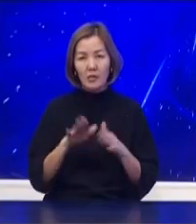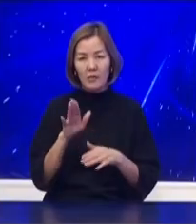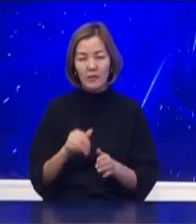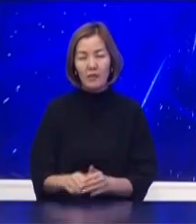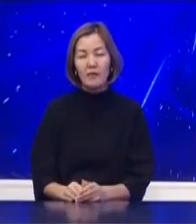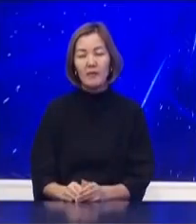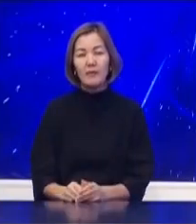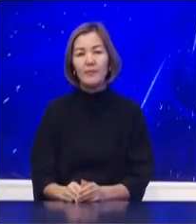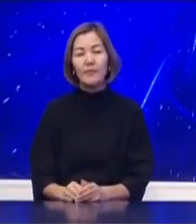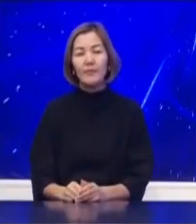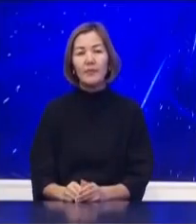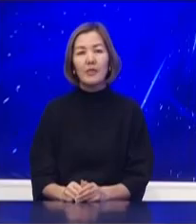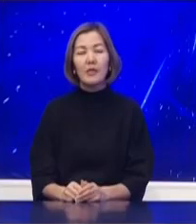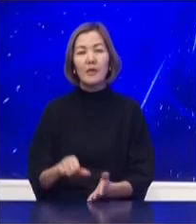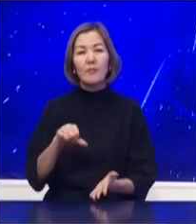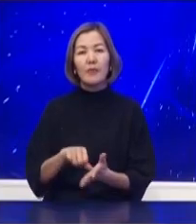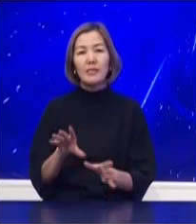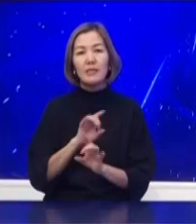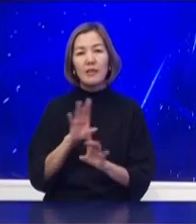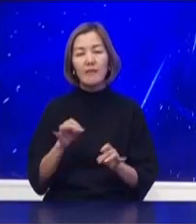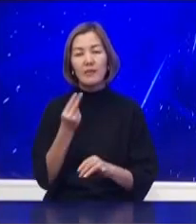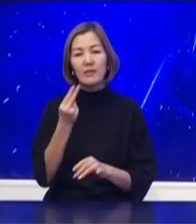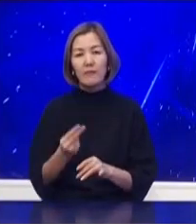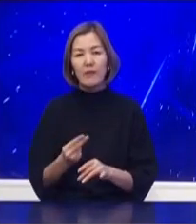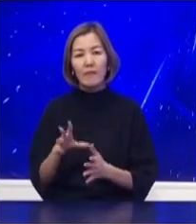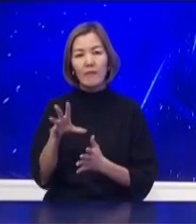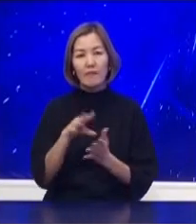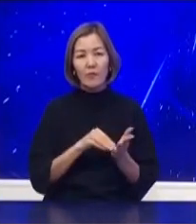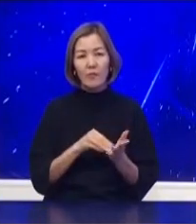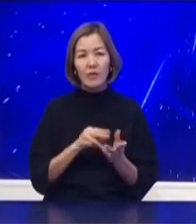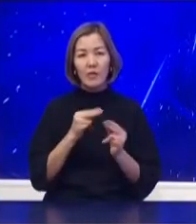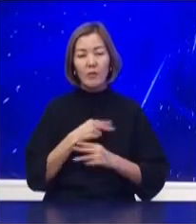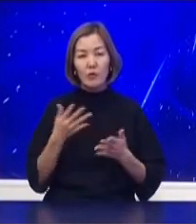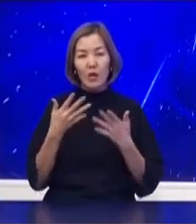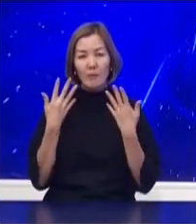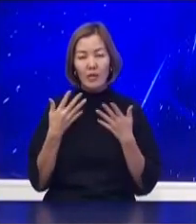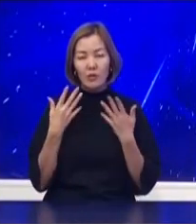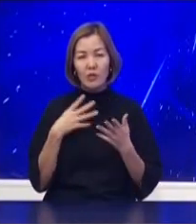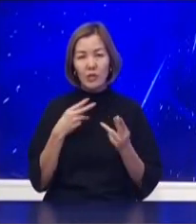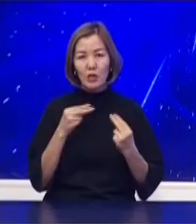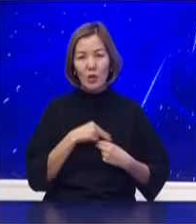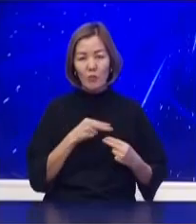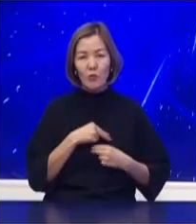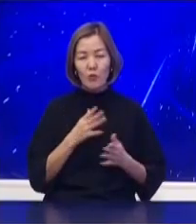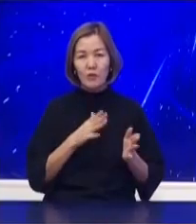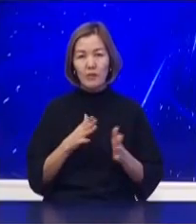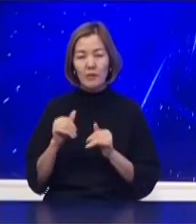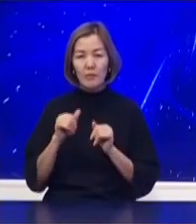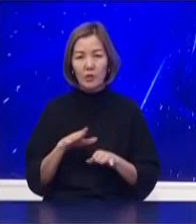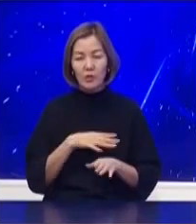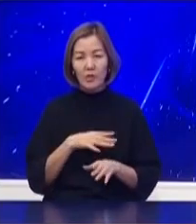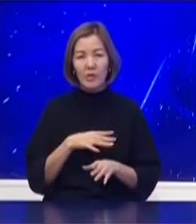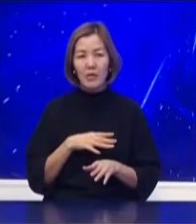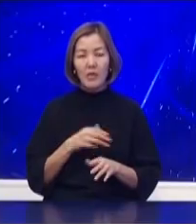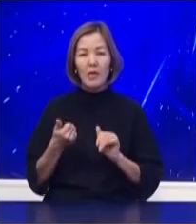ист по словам ндо сабита цифровизация значительно облегчит работу акимата ведь она поможет принять системные решения а также